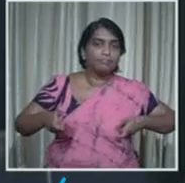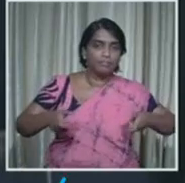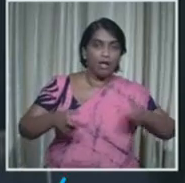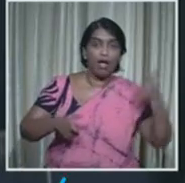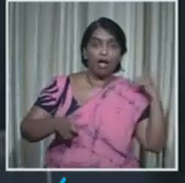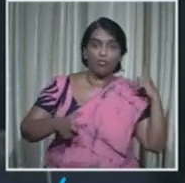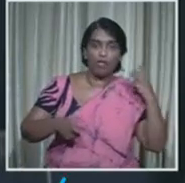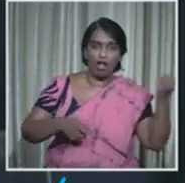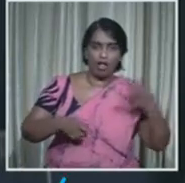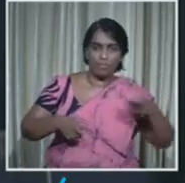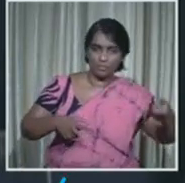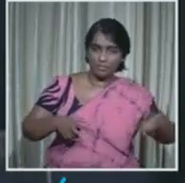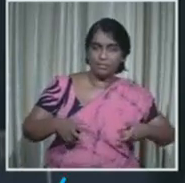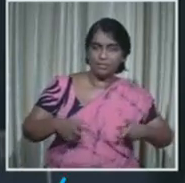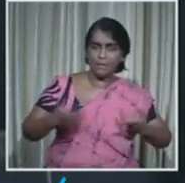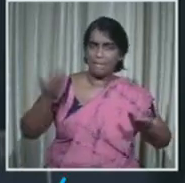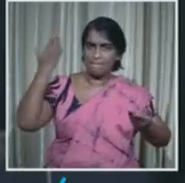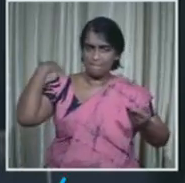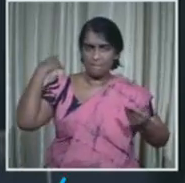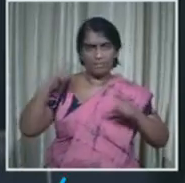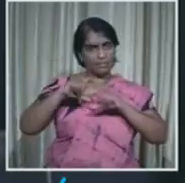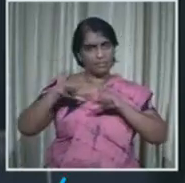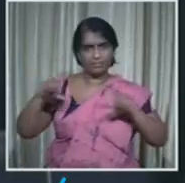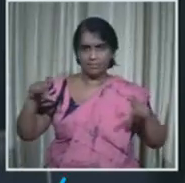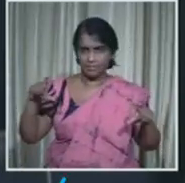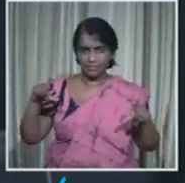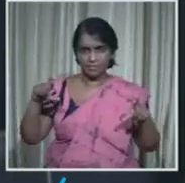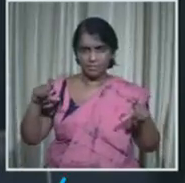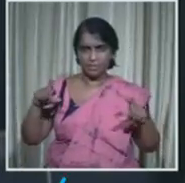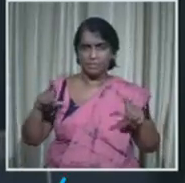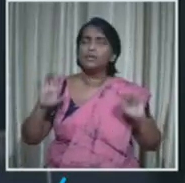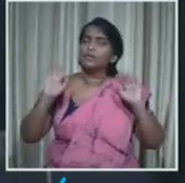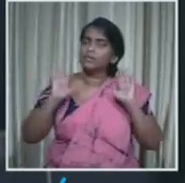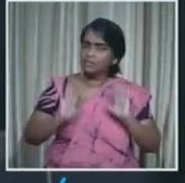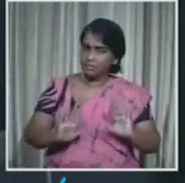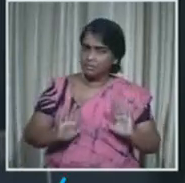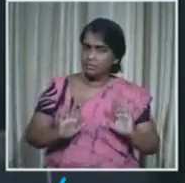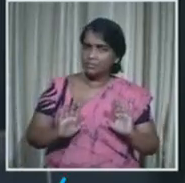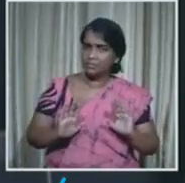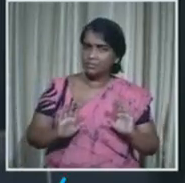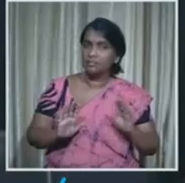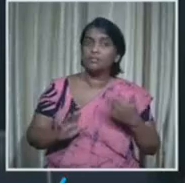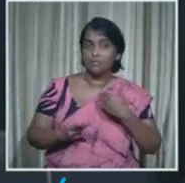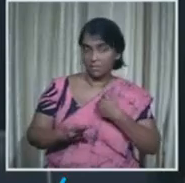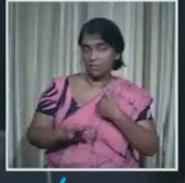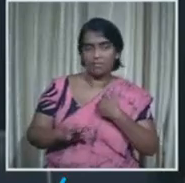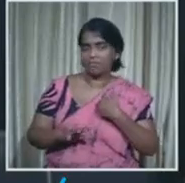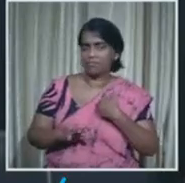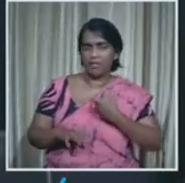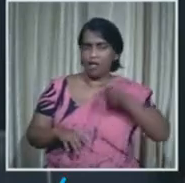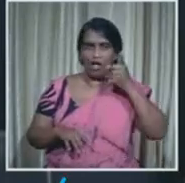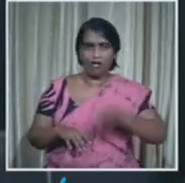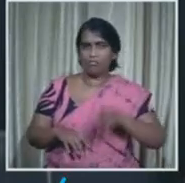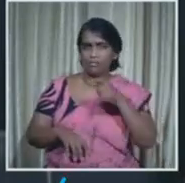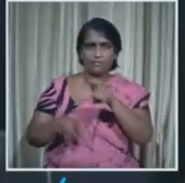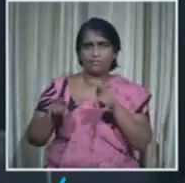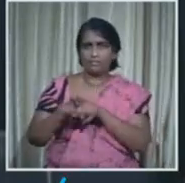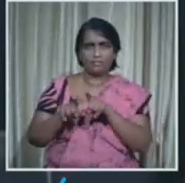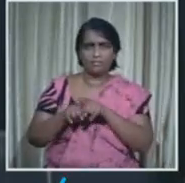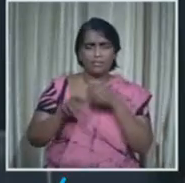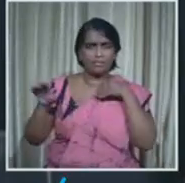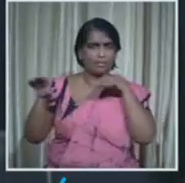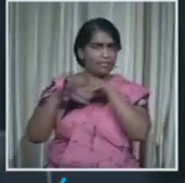නොම්බරේ. පිටිපස්සෙත් ගහලා තියෙනවා. කොහම වුණත් මමත් අනුමත කරන්නේ ඒ වගේ ස්ථානයක්